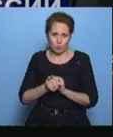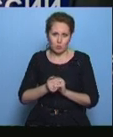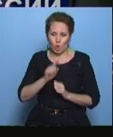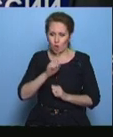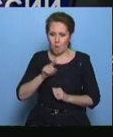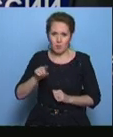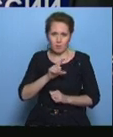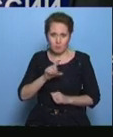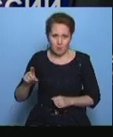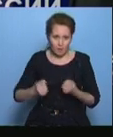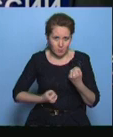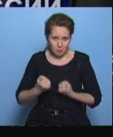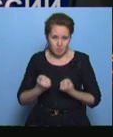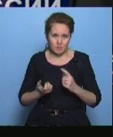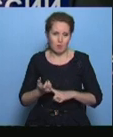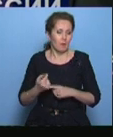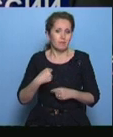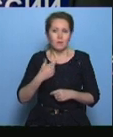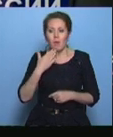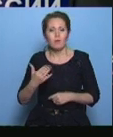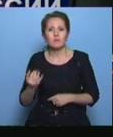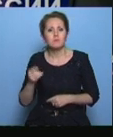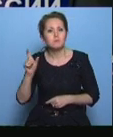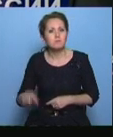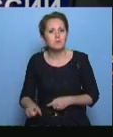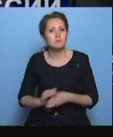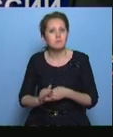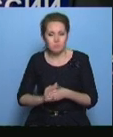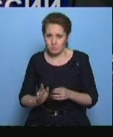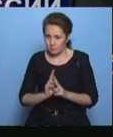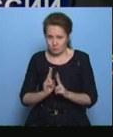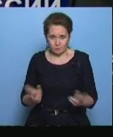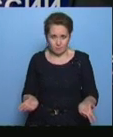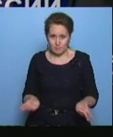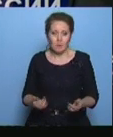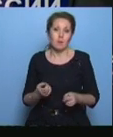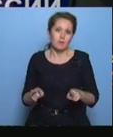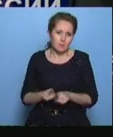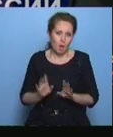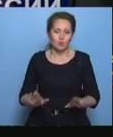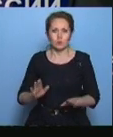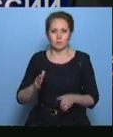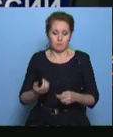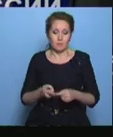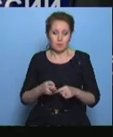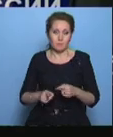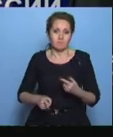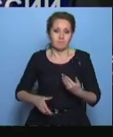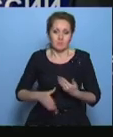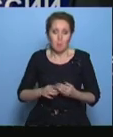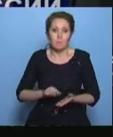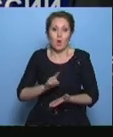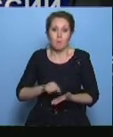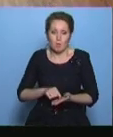номера автомобилей, не интересуются, кто такой и так далее. То есть, что тоже также способствует определенным проблемам